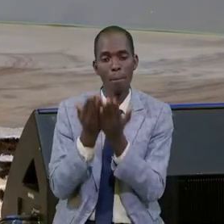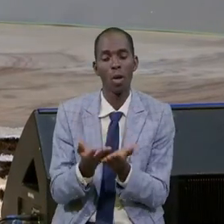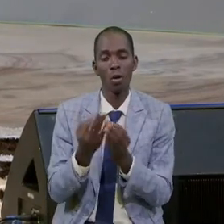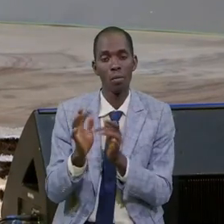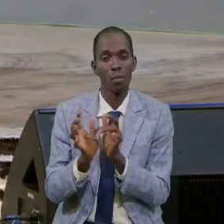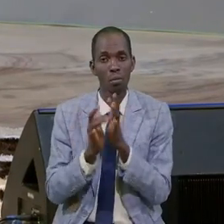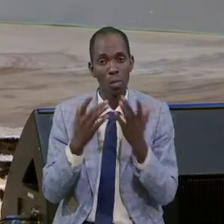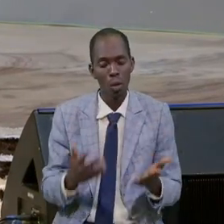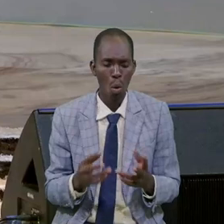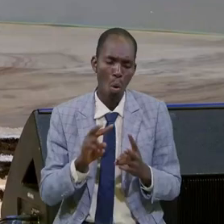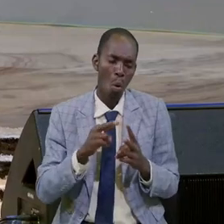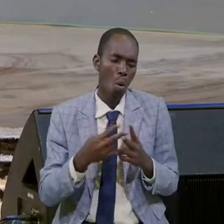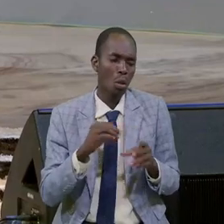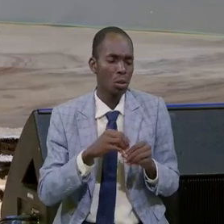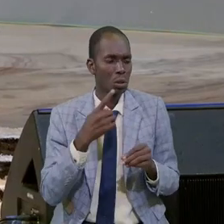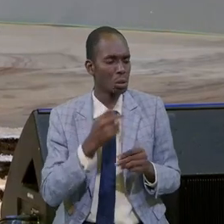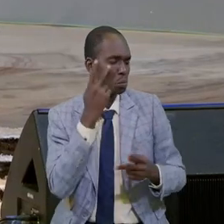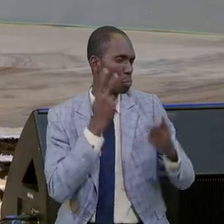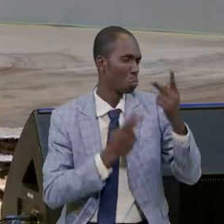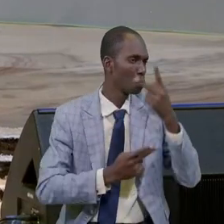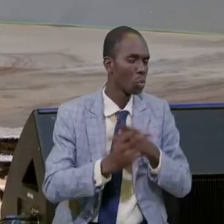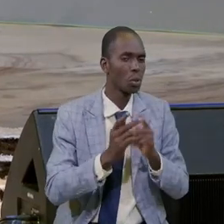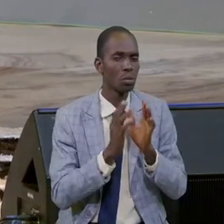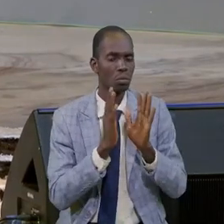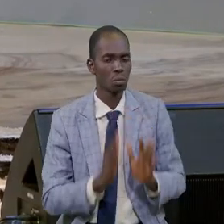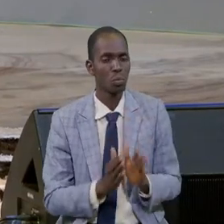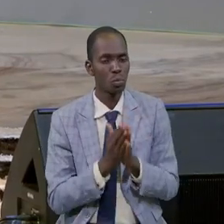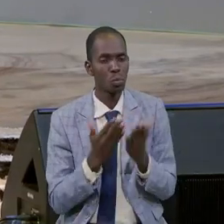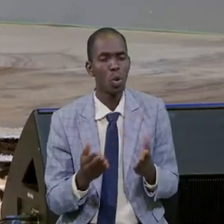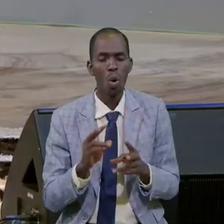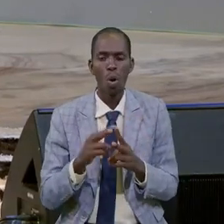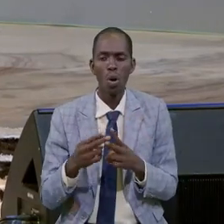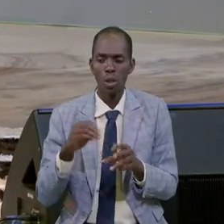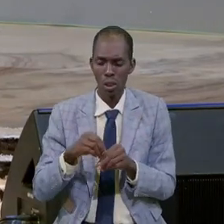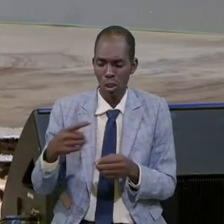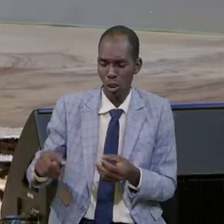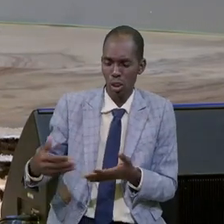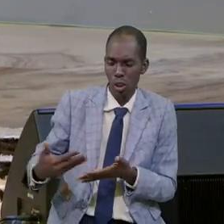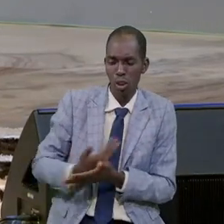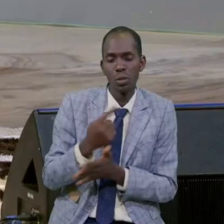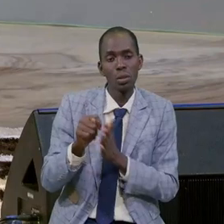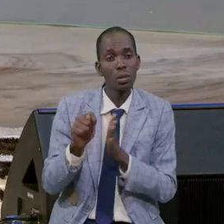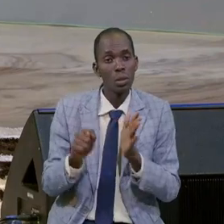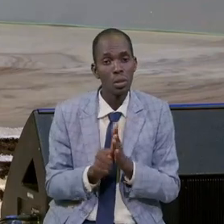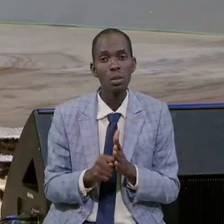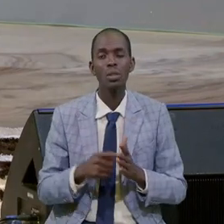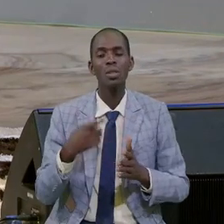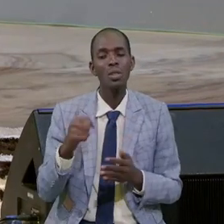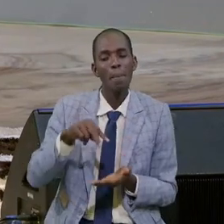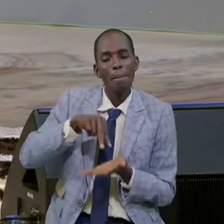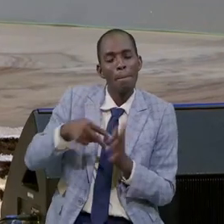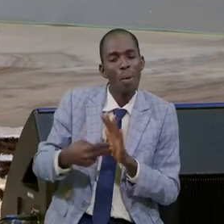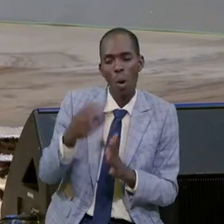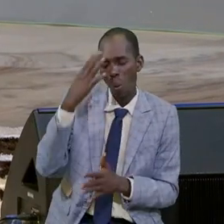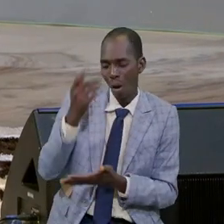ça fait partie de la loi, ou bien dans les prophètes, le reste de l'Ancien Testament, que voici l'objectif